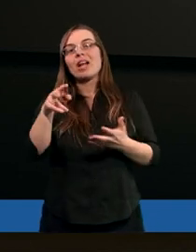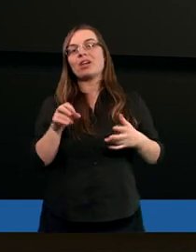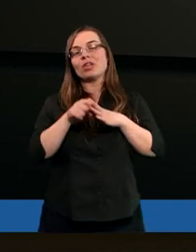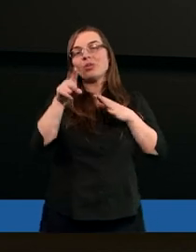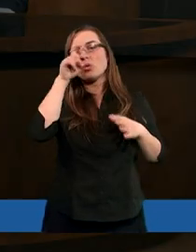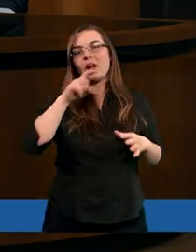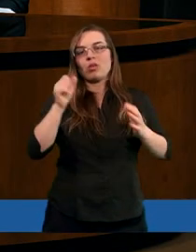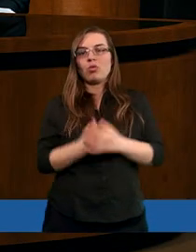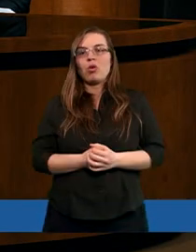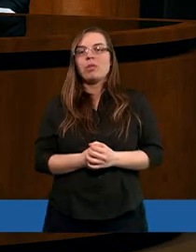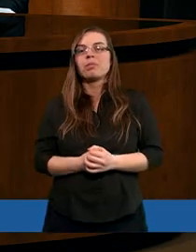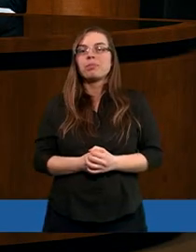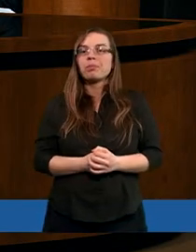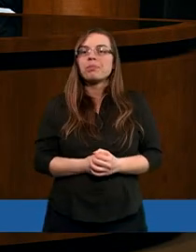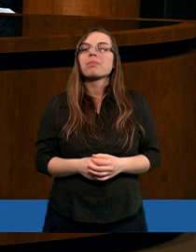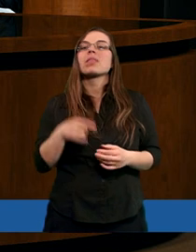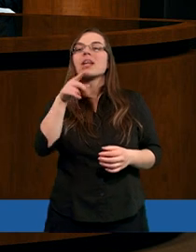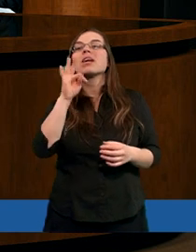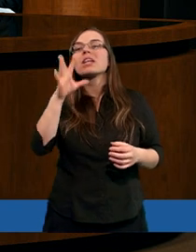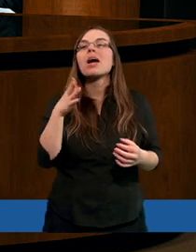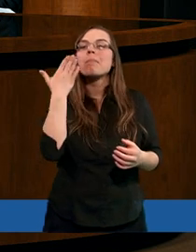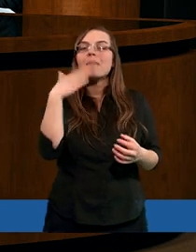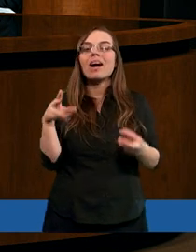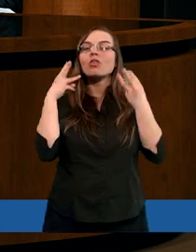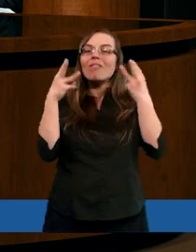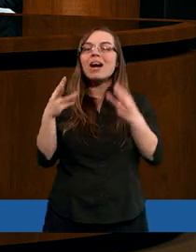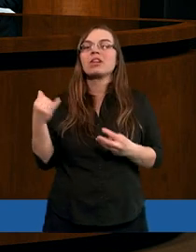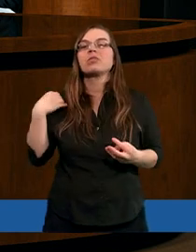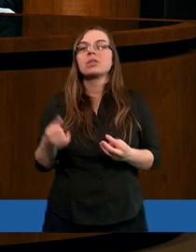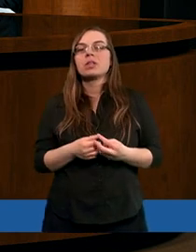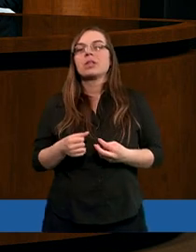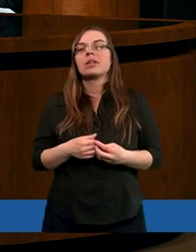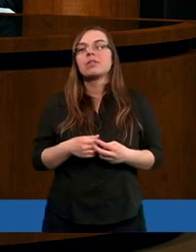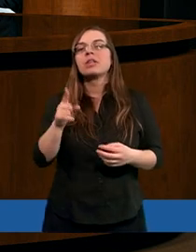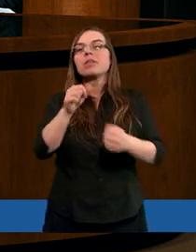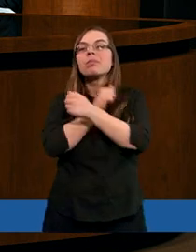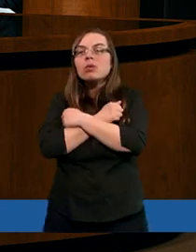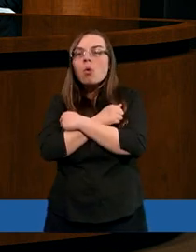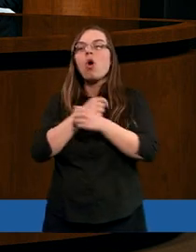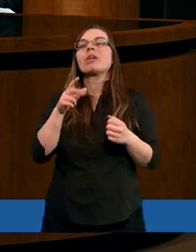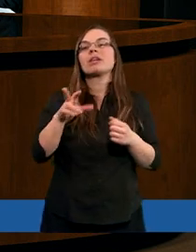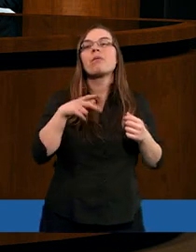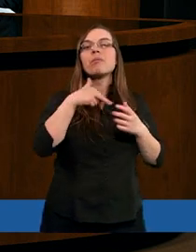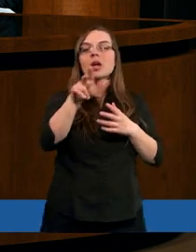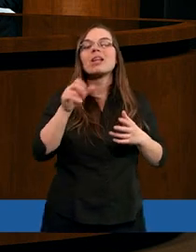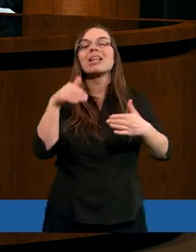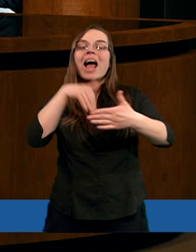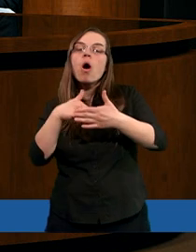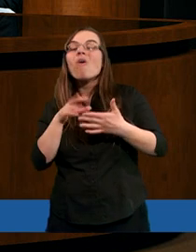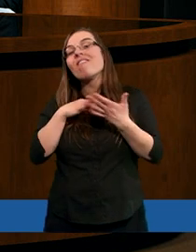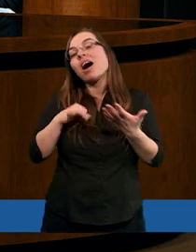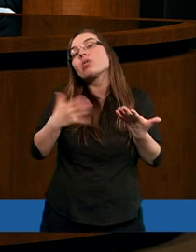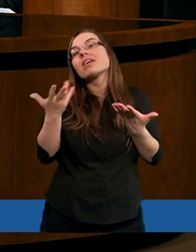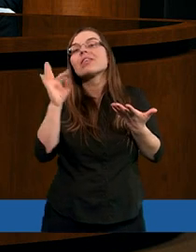Jeszcze Igor. Mi się wydaje, że warto jest, żebyśmy wyciągnęli właśnie wnioski, w jaki sposób Piotr się tutaj zachowywał.